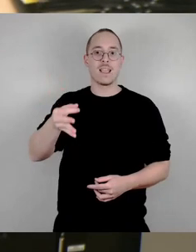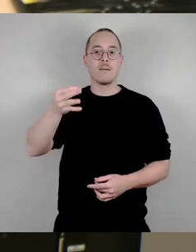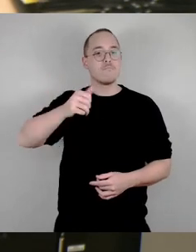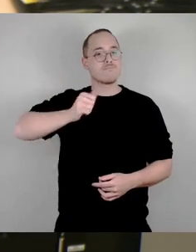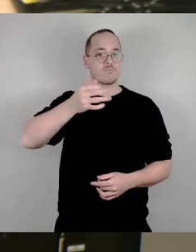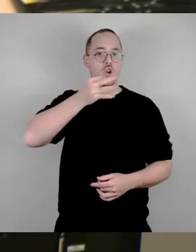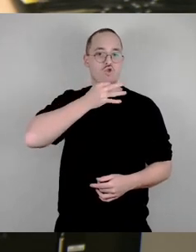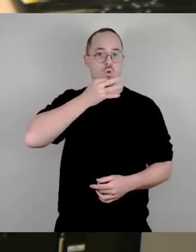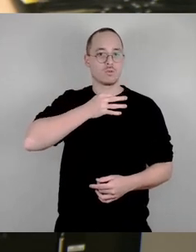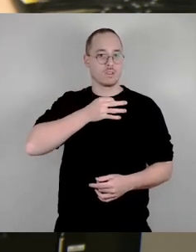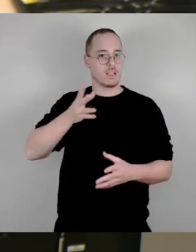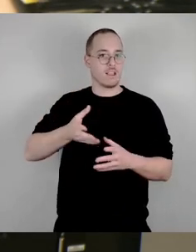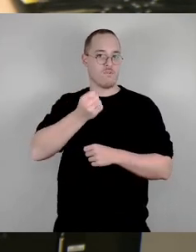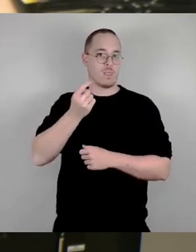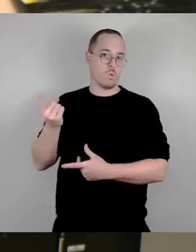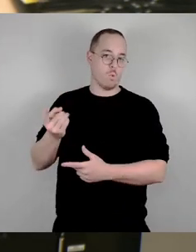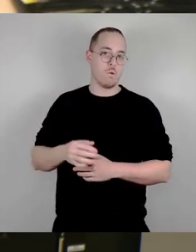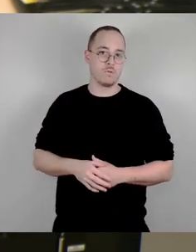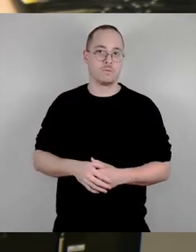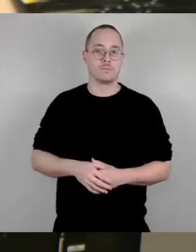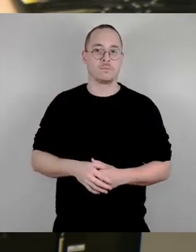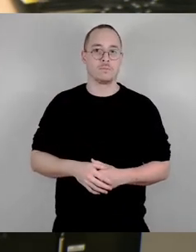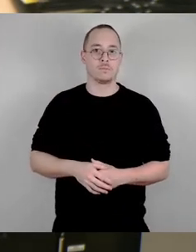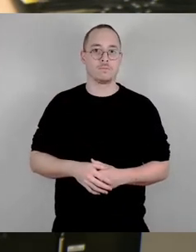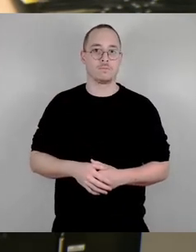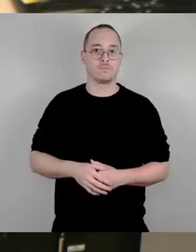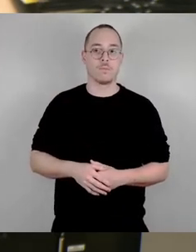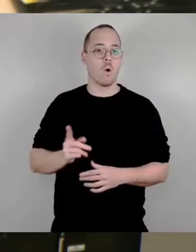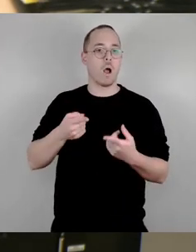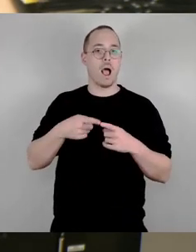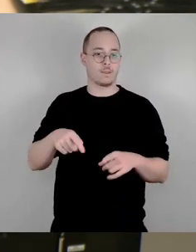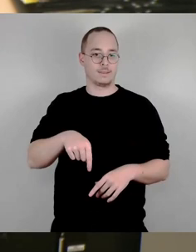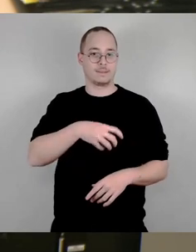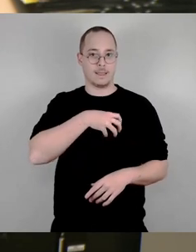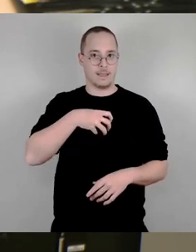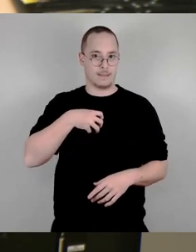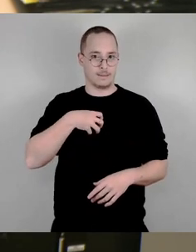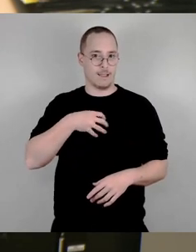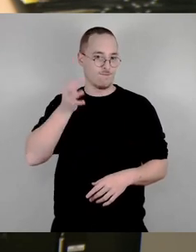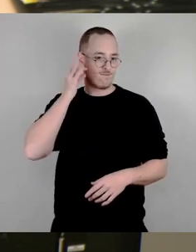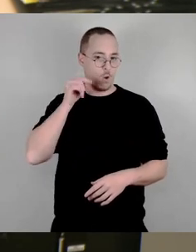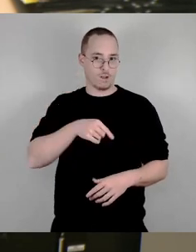Arbeit, konnte leider damals verletzungsbedingt in Tokio nicht starten, trotz erfolgreicher Qualifikation.